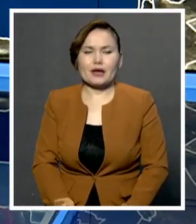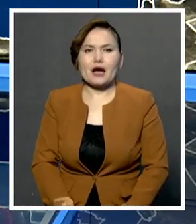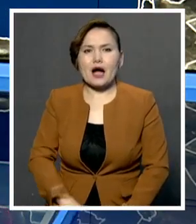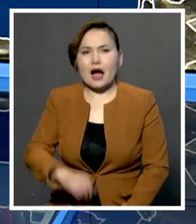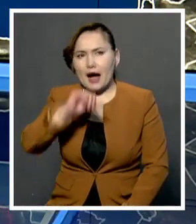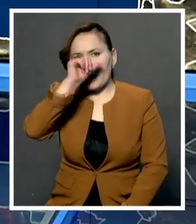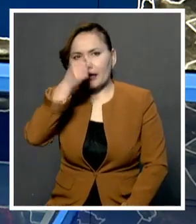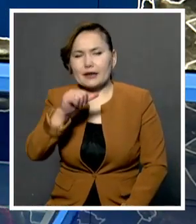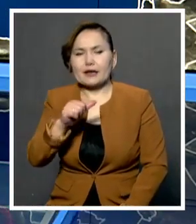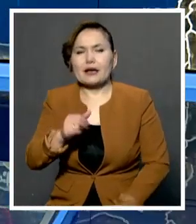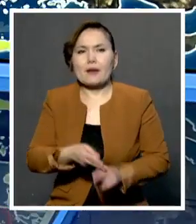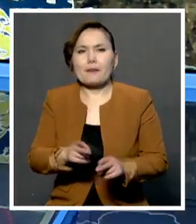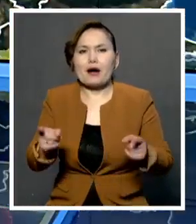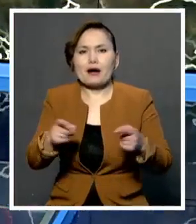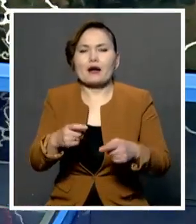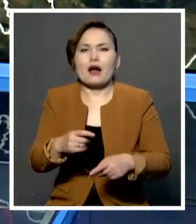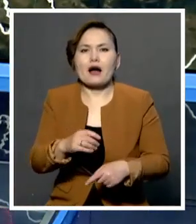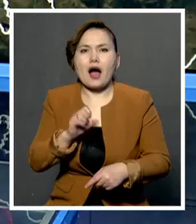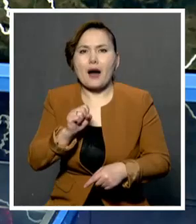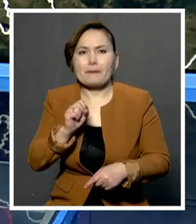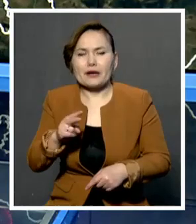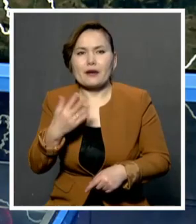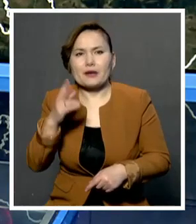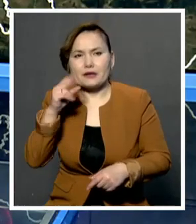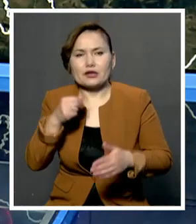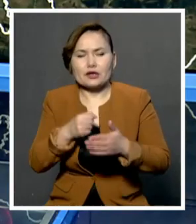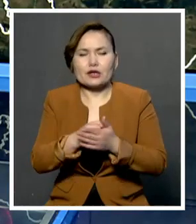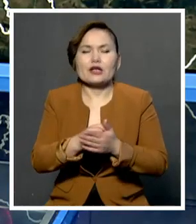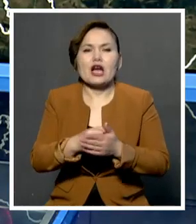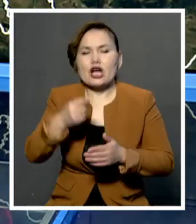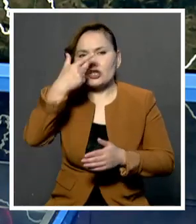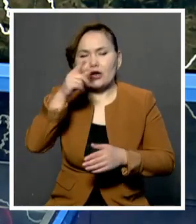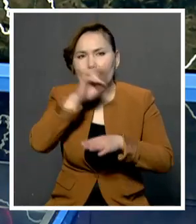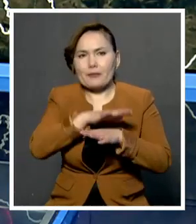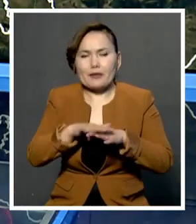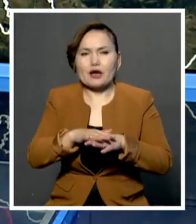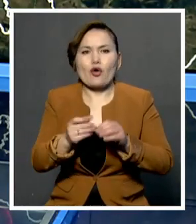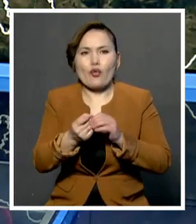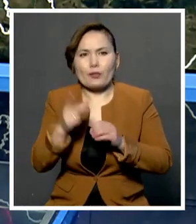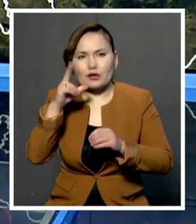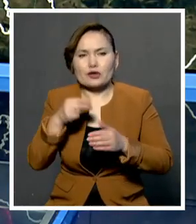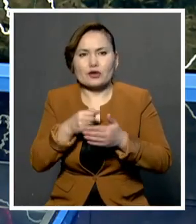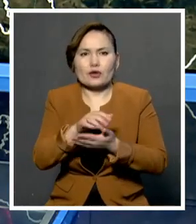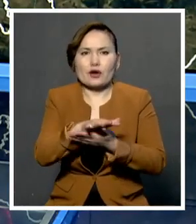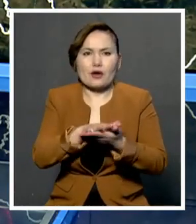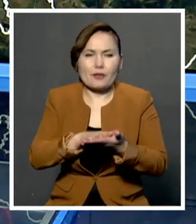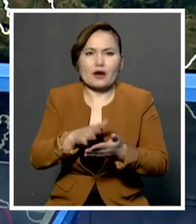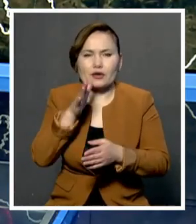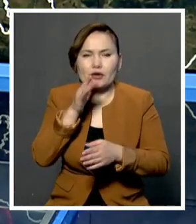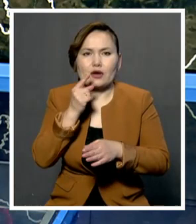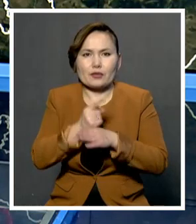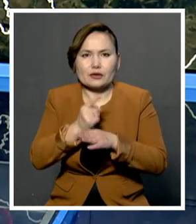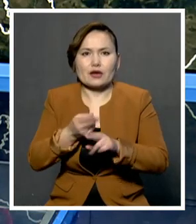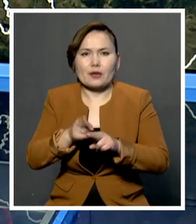Грекияда карантин сәуірдің 5-не, ал Чехияда 11-не дейін ұзартылды. Себебі екі елдің кейбір аймақтарында пандемия біршама күшейіп отыр. Чехия